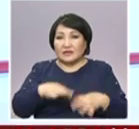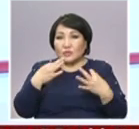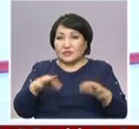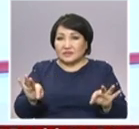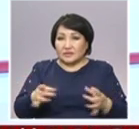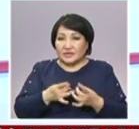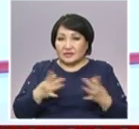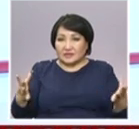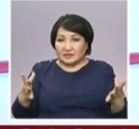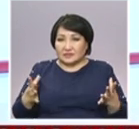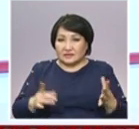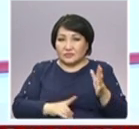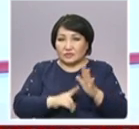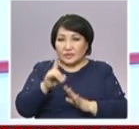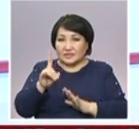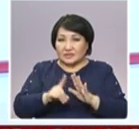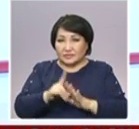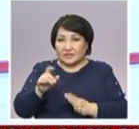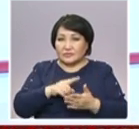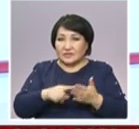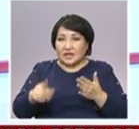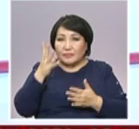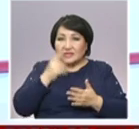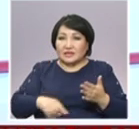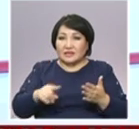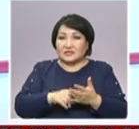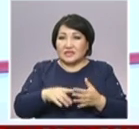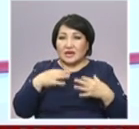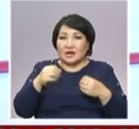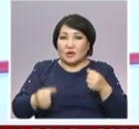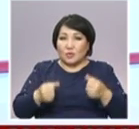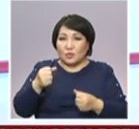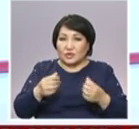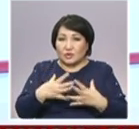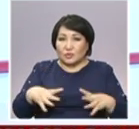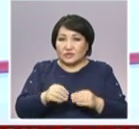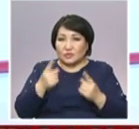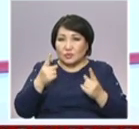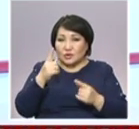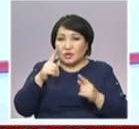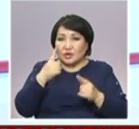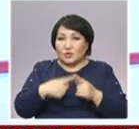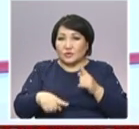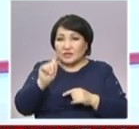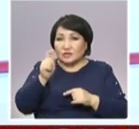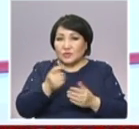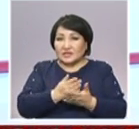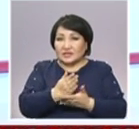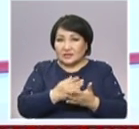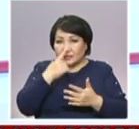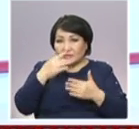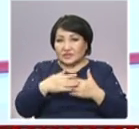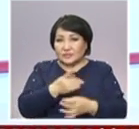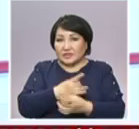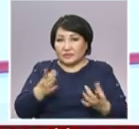Тәуелсіздік мерекесін ұлықтау басталып кетті. Алматы қаласының көлік холдингі Ұлы Отан соғысы ардагерлерінің келе жатқан мерекемен құттықтап,